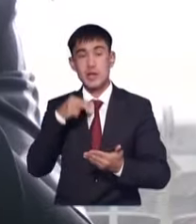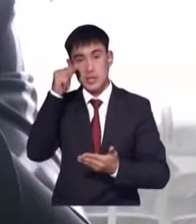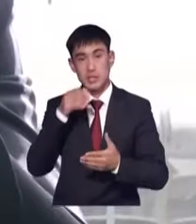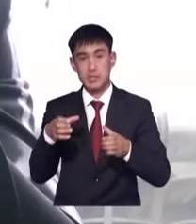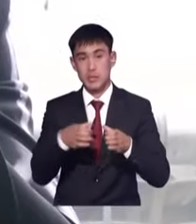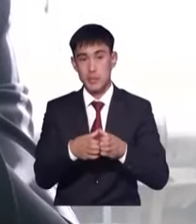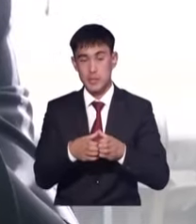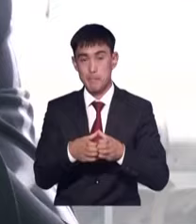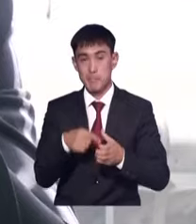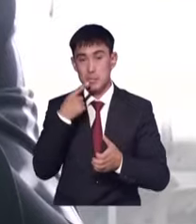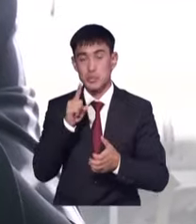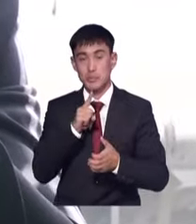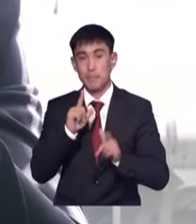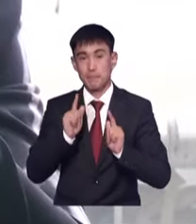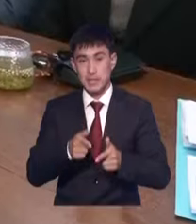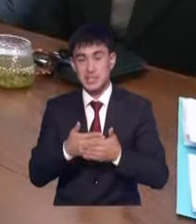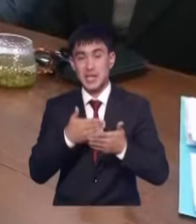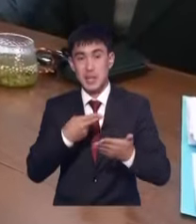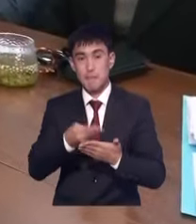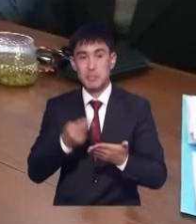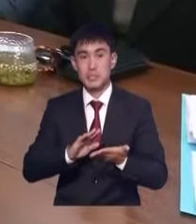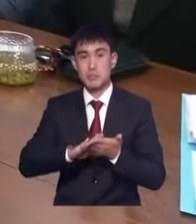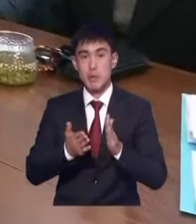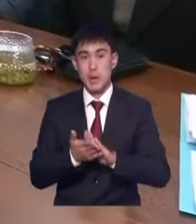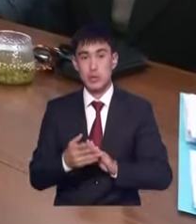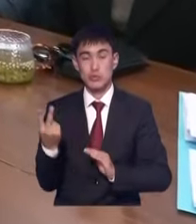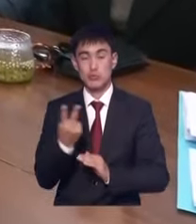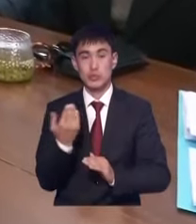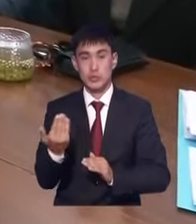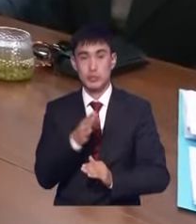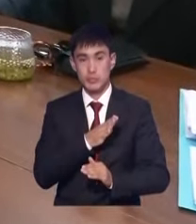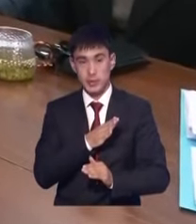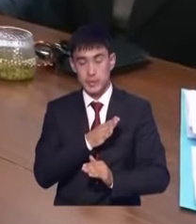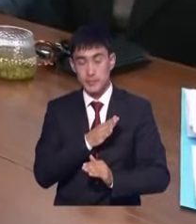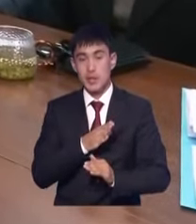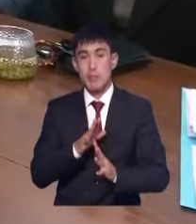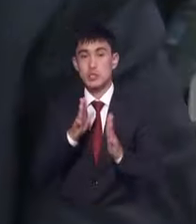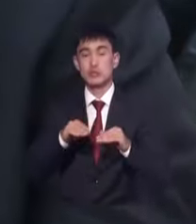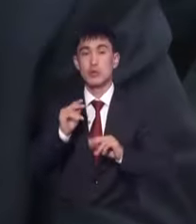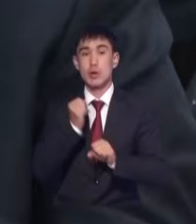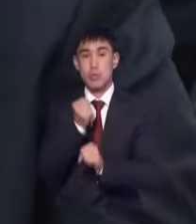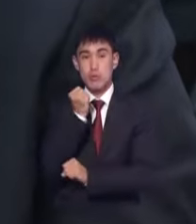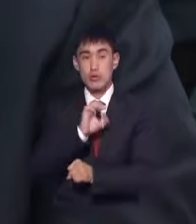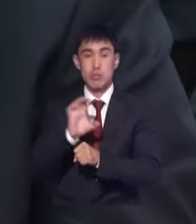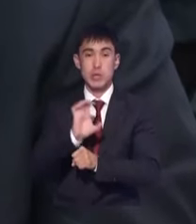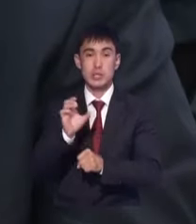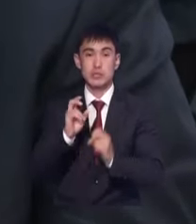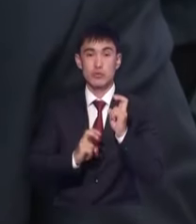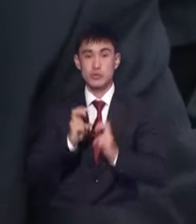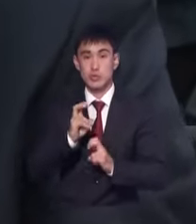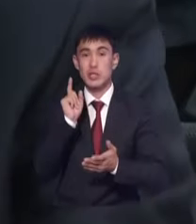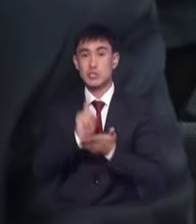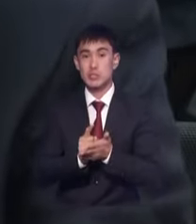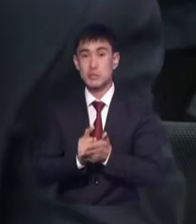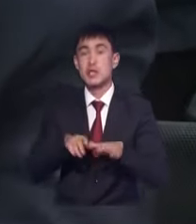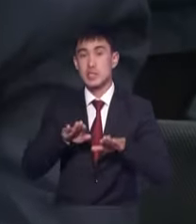китайской компании. Отметим, что согласно ранее подписанному двухстороннему меморандуму, большинство работников производственного предприятия